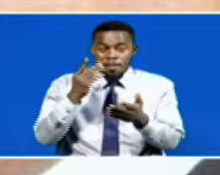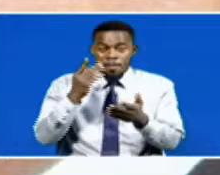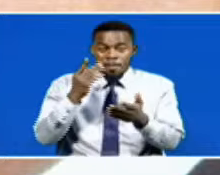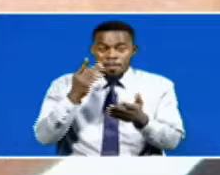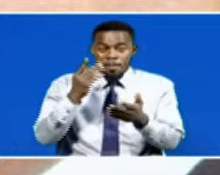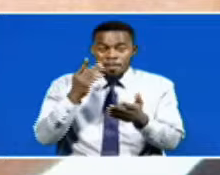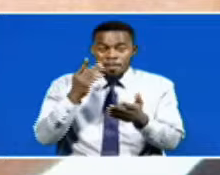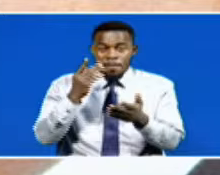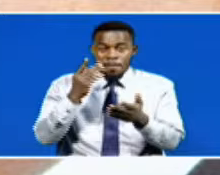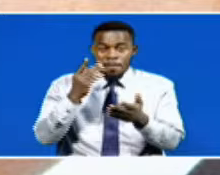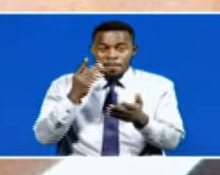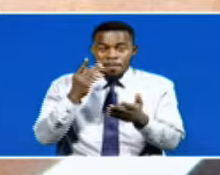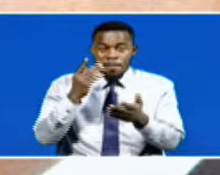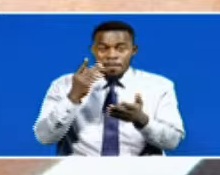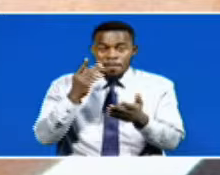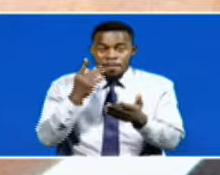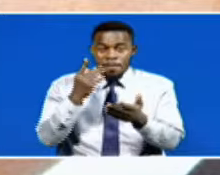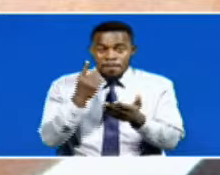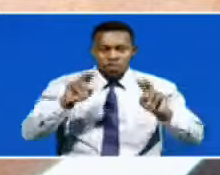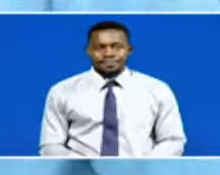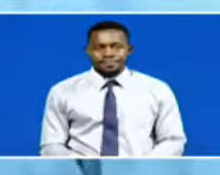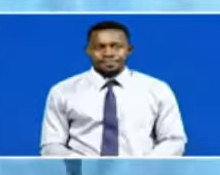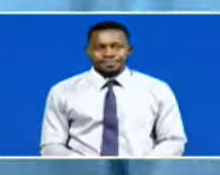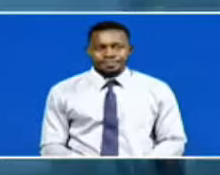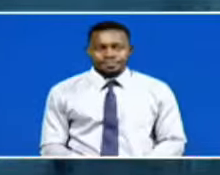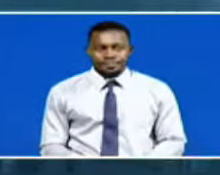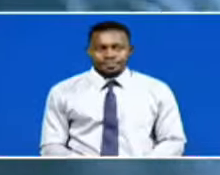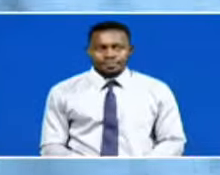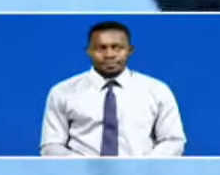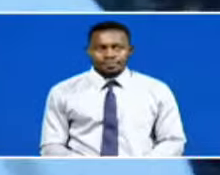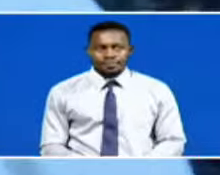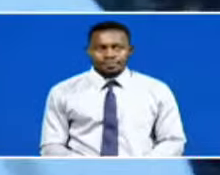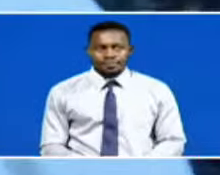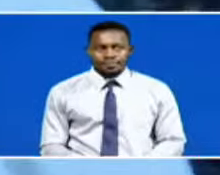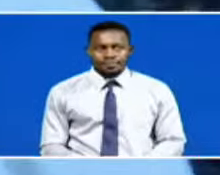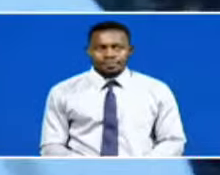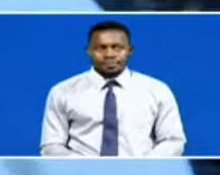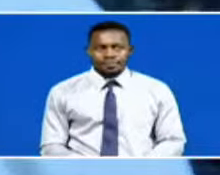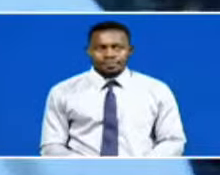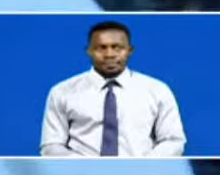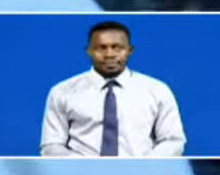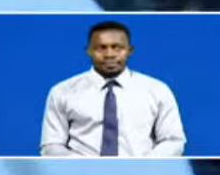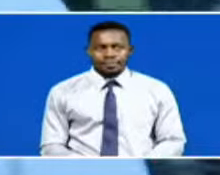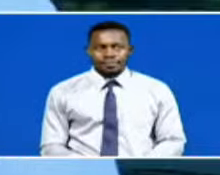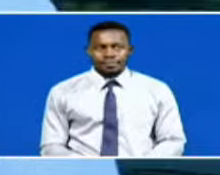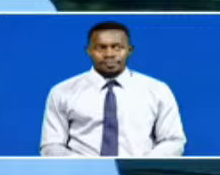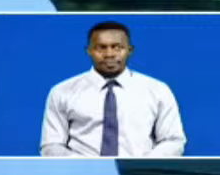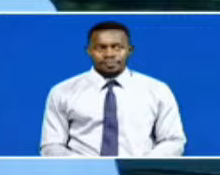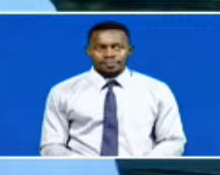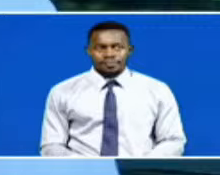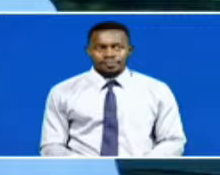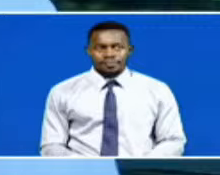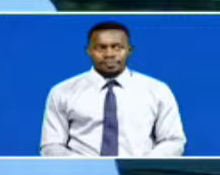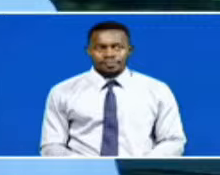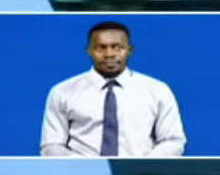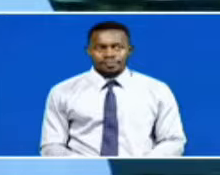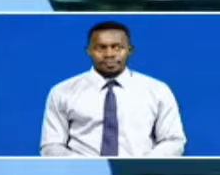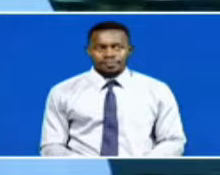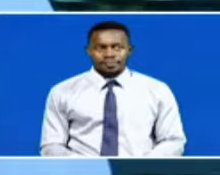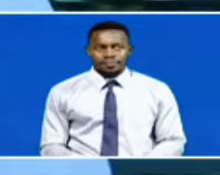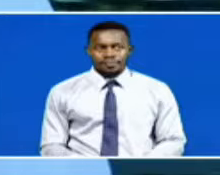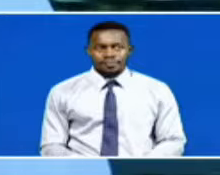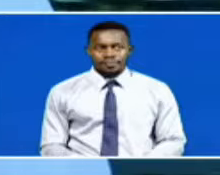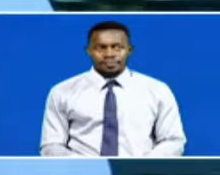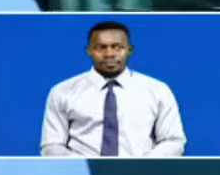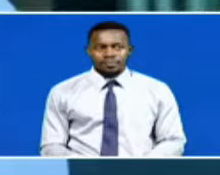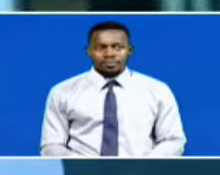mashtaka hayo na kuachiliwa kwa dhamana ya shilingi milioni 1 pesa taslimu kila mmoja. Mwanahabari wetu wa masuala ya upekuzi